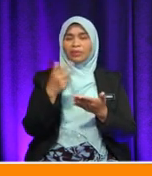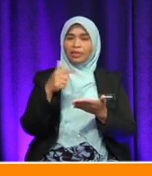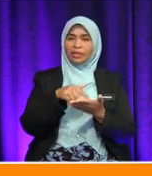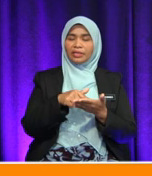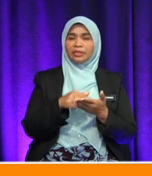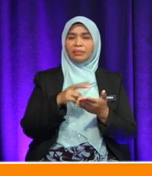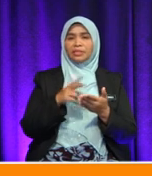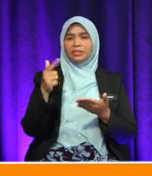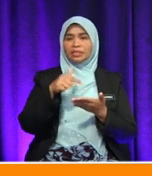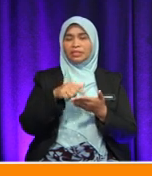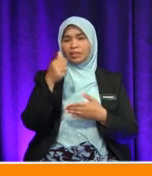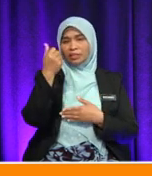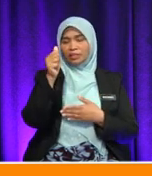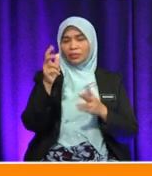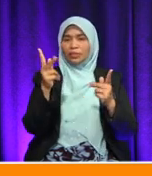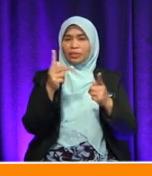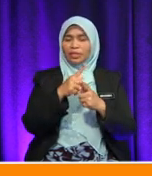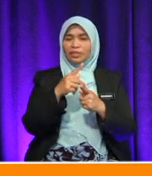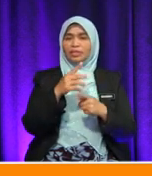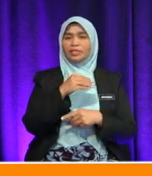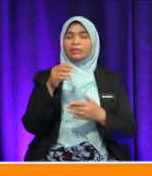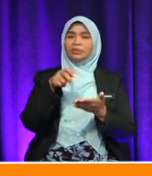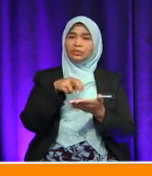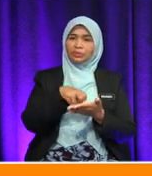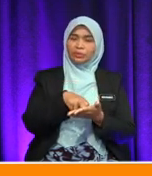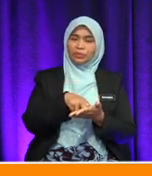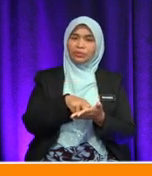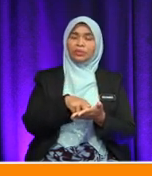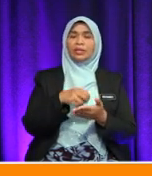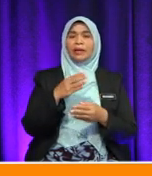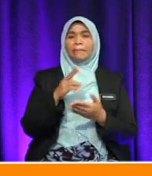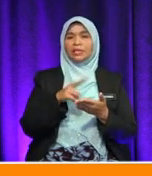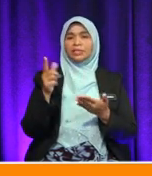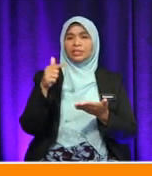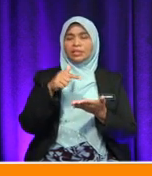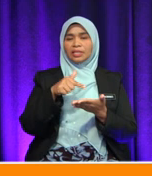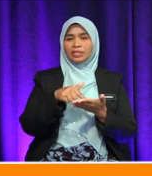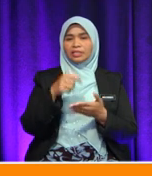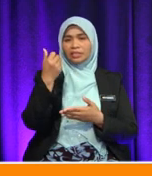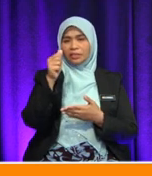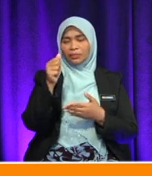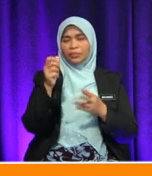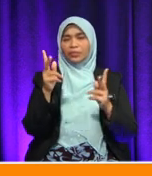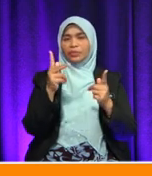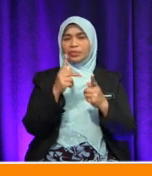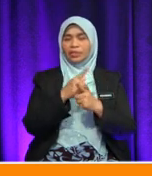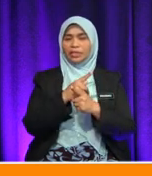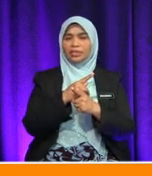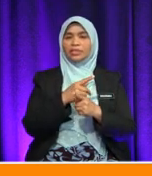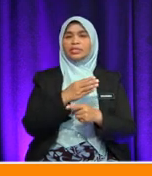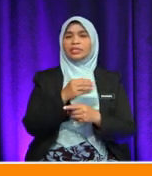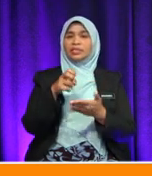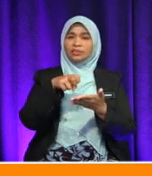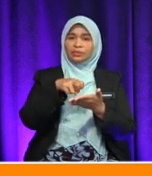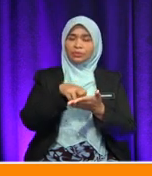10 kali kemudian engkau sujud dan bacalah 10 kali kemudian angka bangkit dari padi selucu dan bacillus kali kemudian engkau sujud